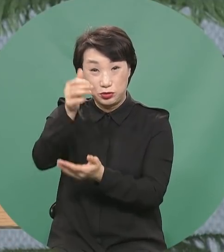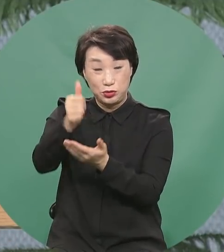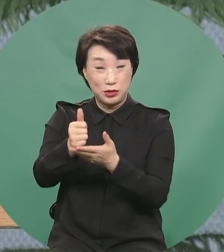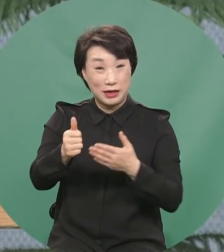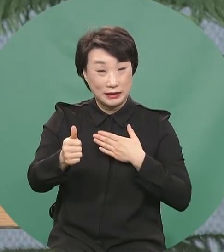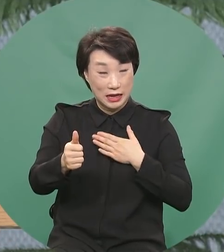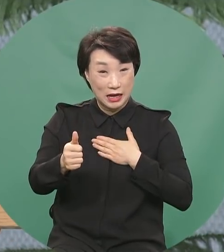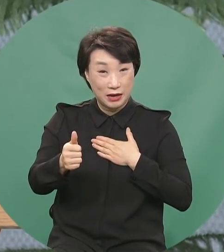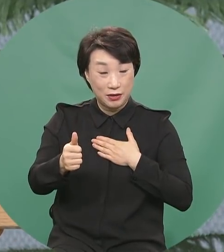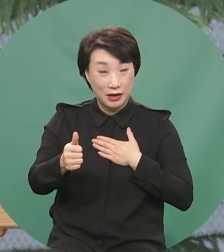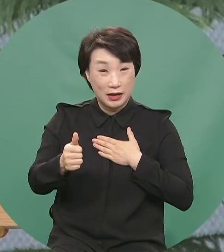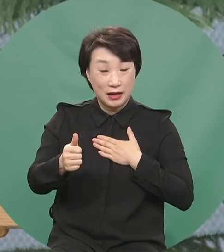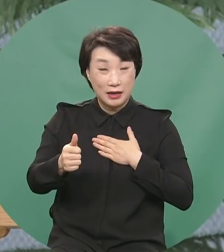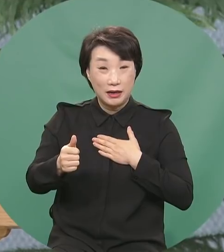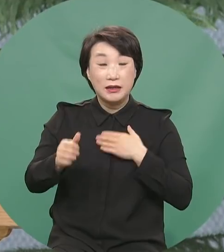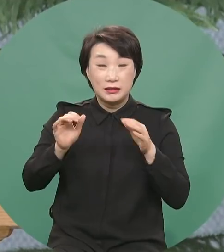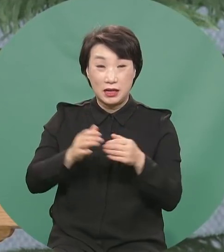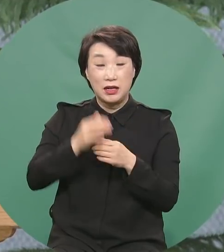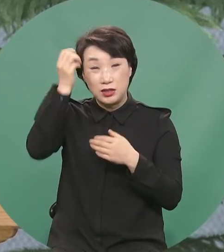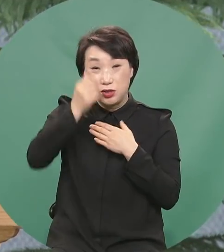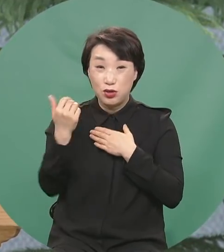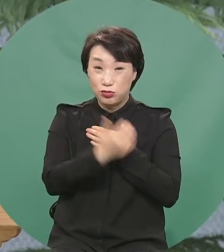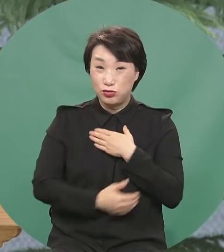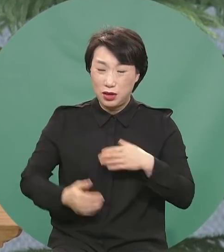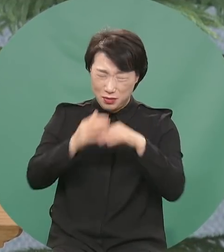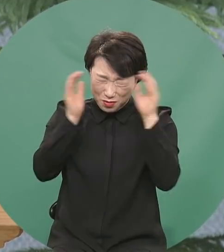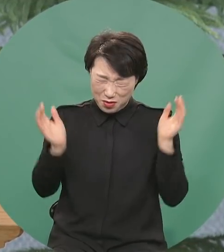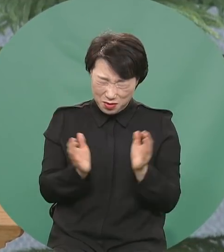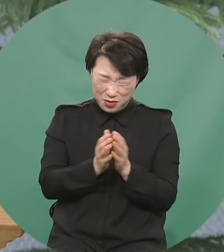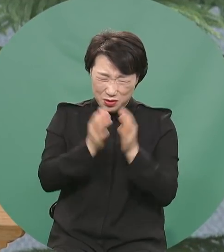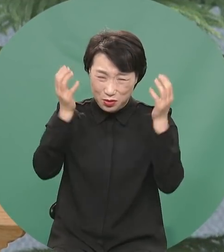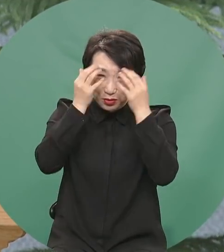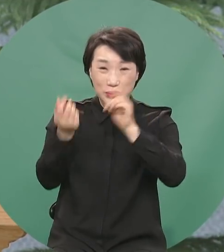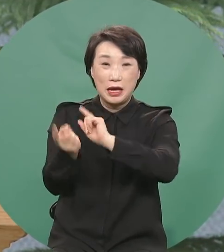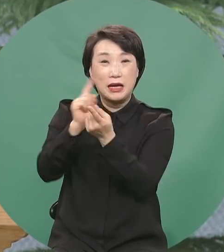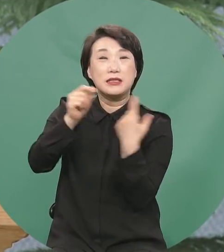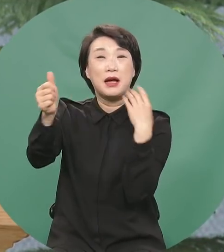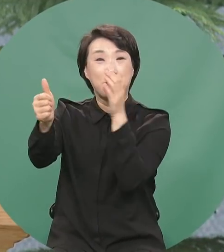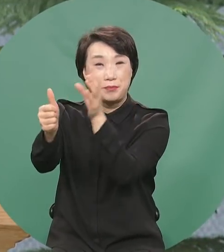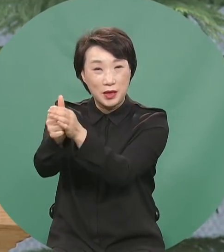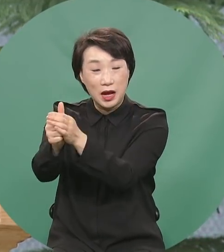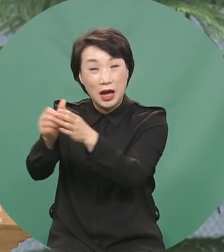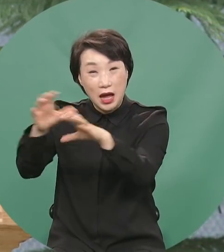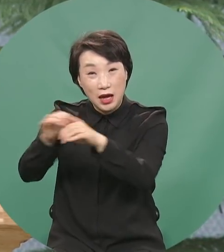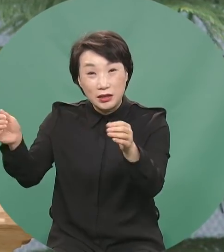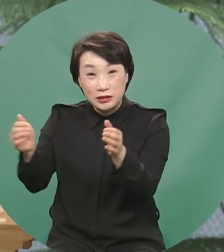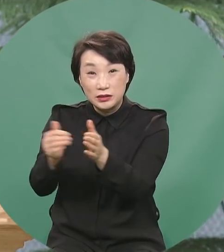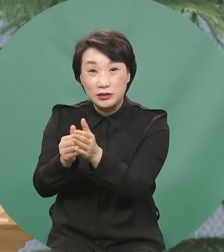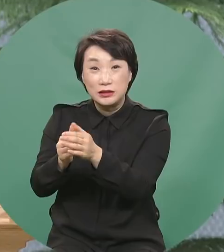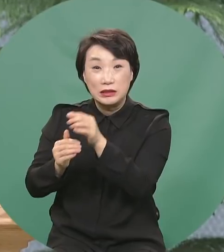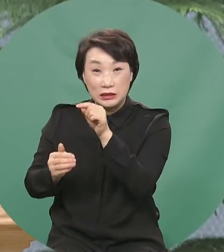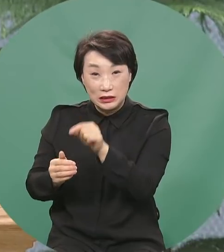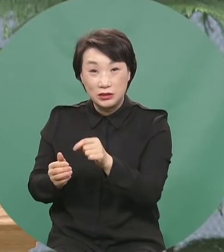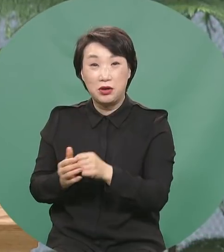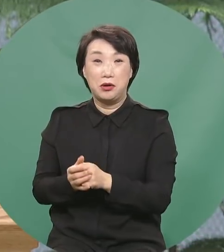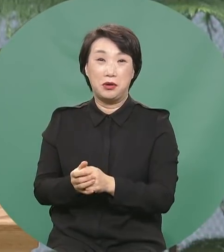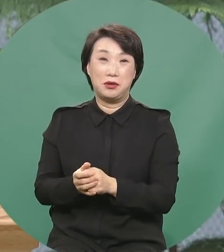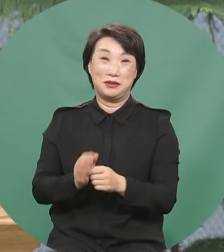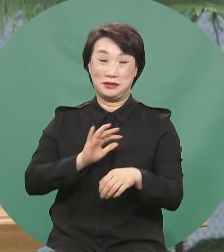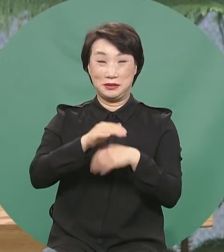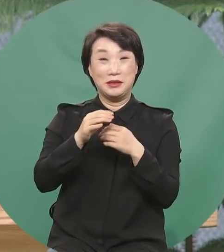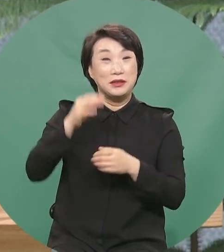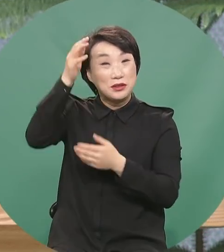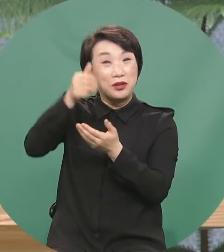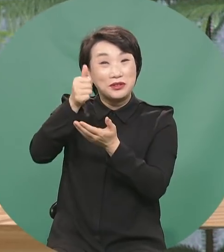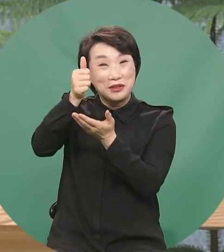당신과 나의 영육의 모든 고통을 담당하여 이렇게 해결해 주신 것을